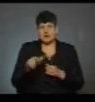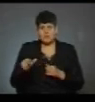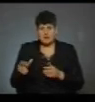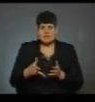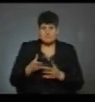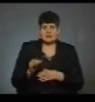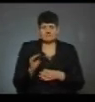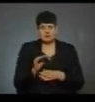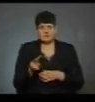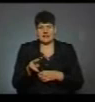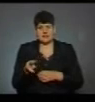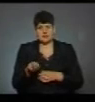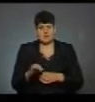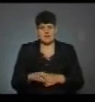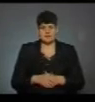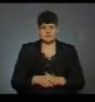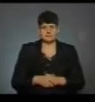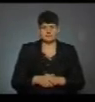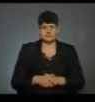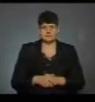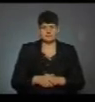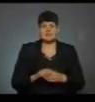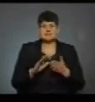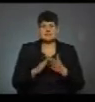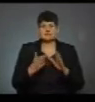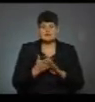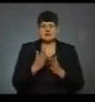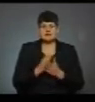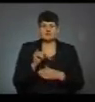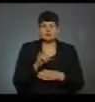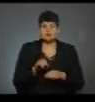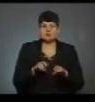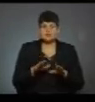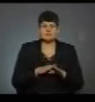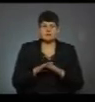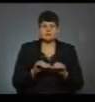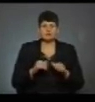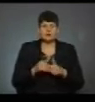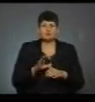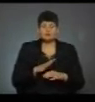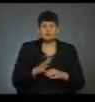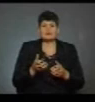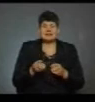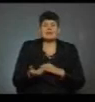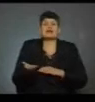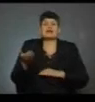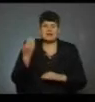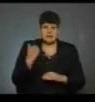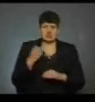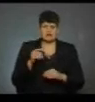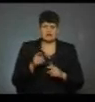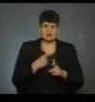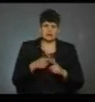і в жовтні, і в листопаді? Ситуація полягає в тому, що рішення виконкому було прийнято раніше, ніж постанова Кабінету міністрів